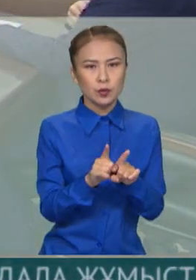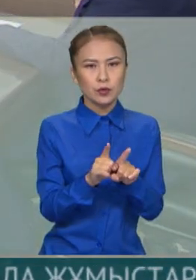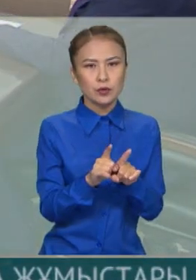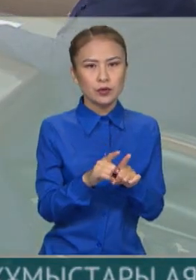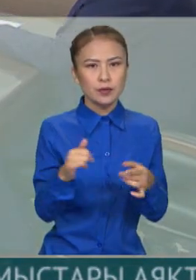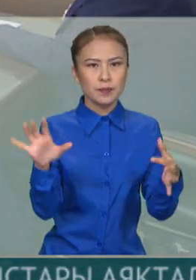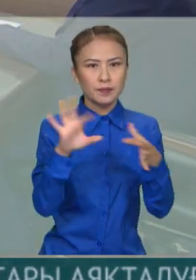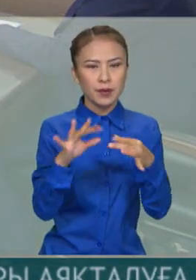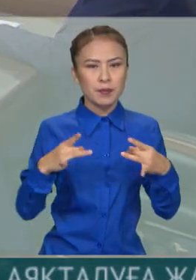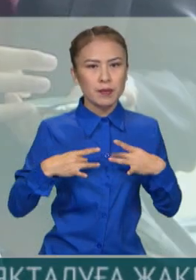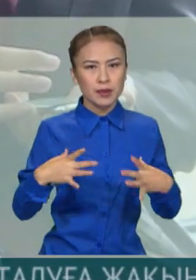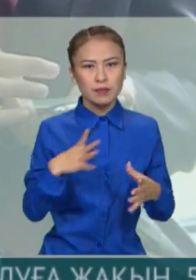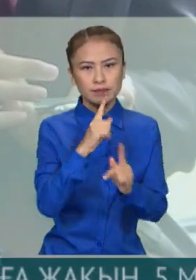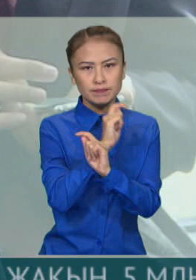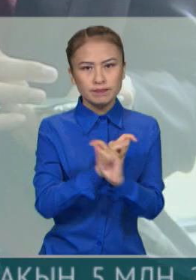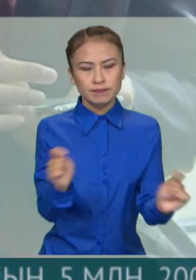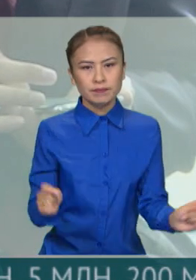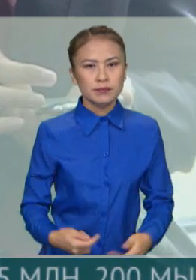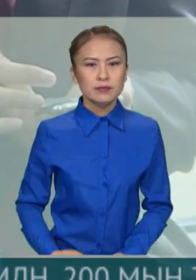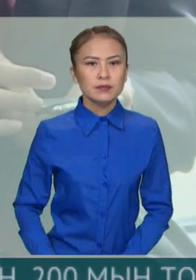бүгін төл мерекесінде марапатталды.